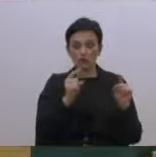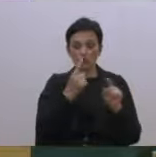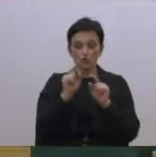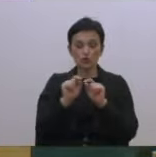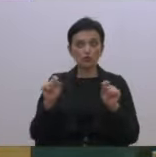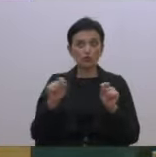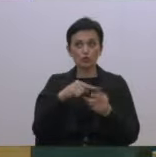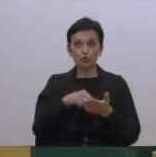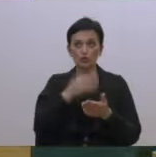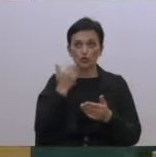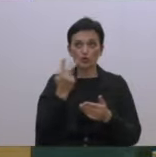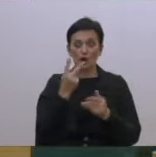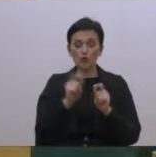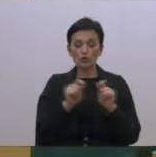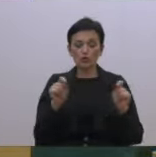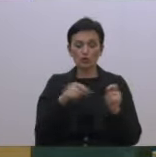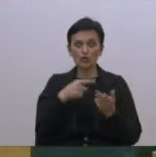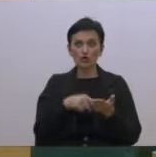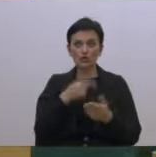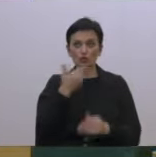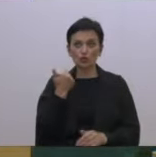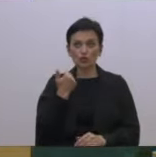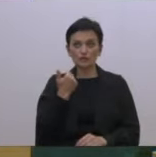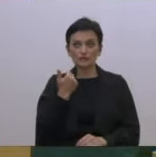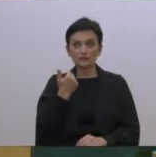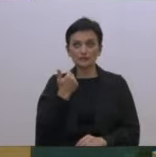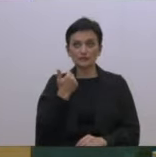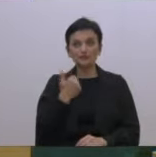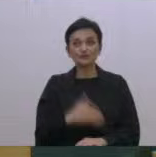კითხვები არ არის, მეორე პუნქტთან არ არის კითხვები.